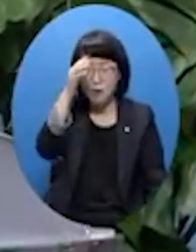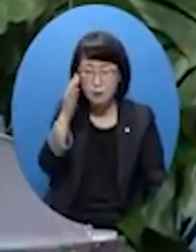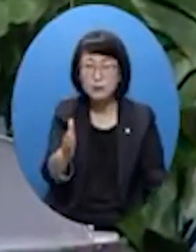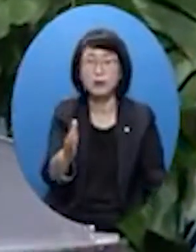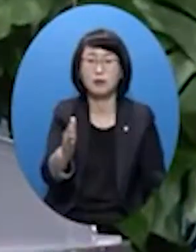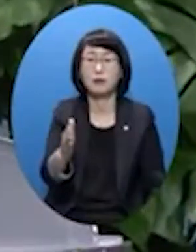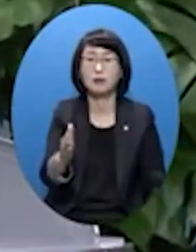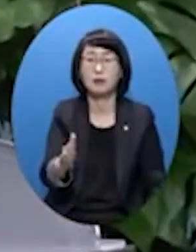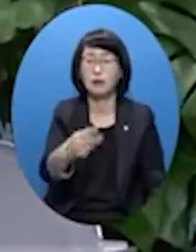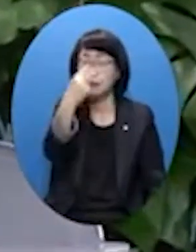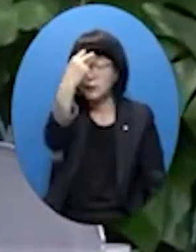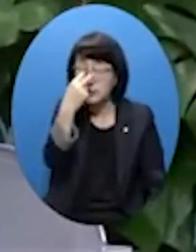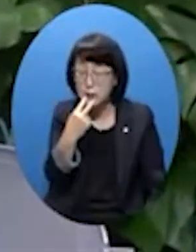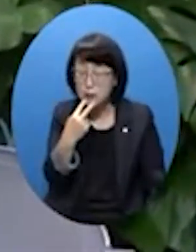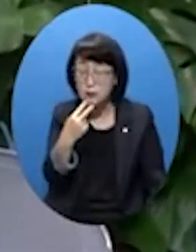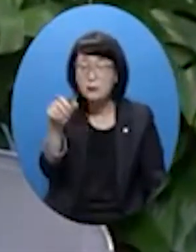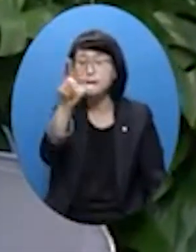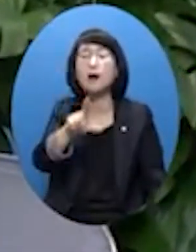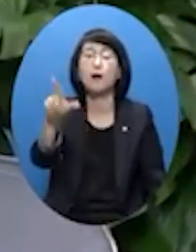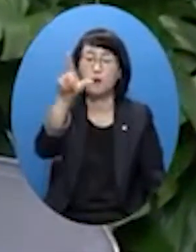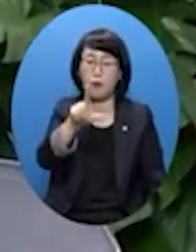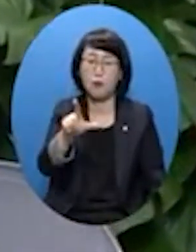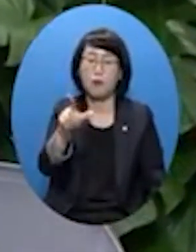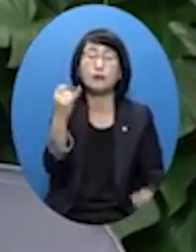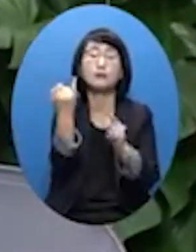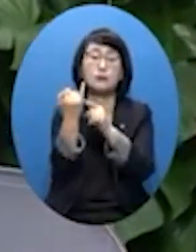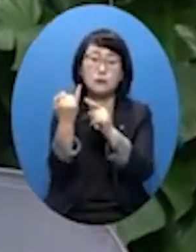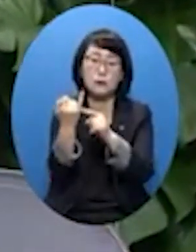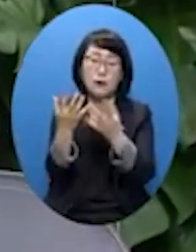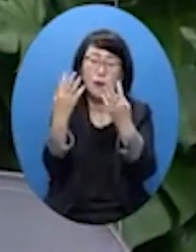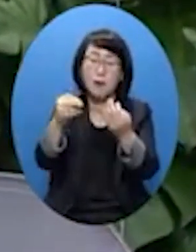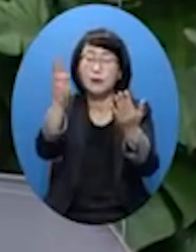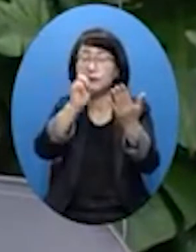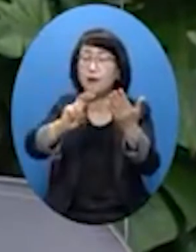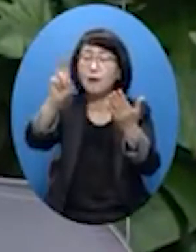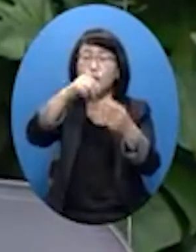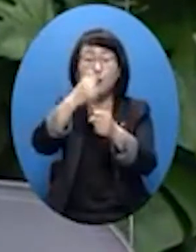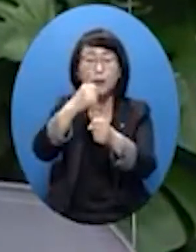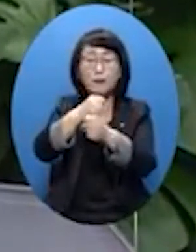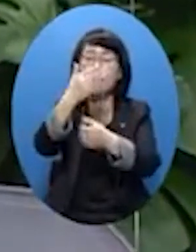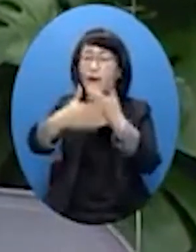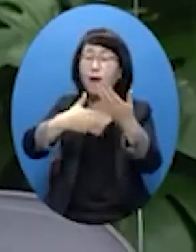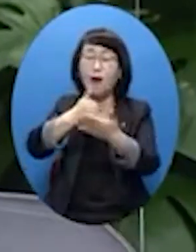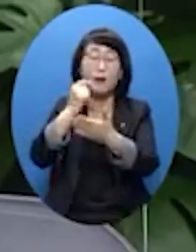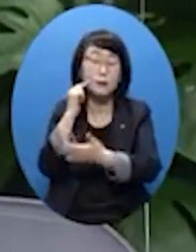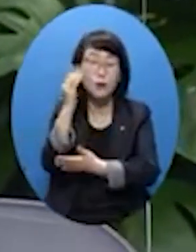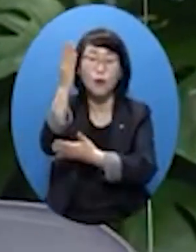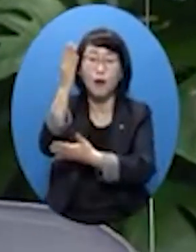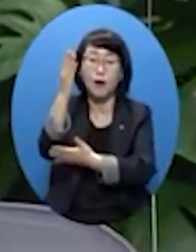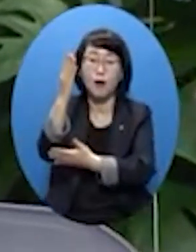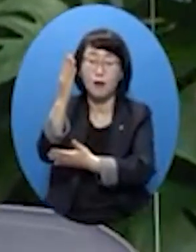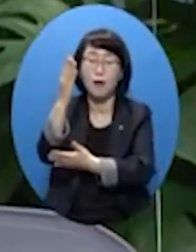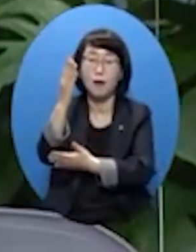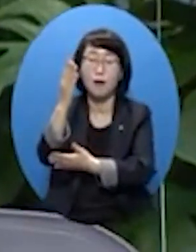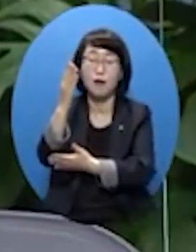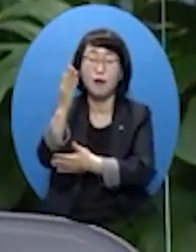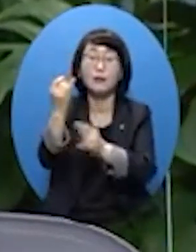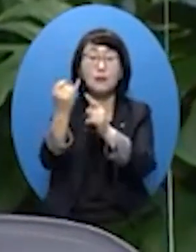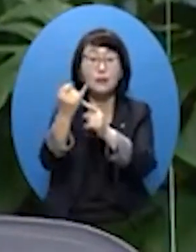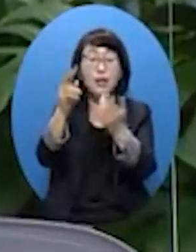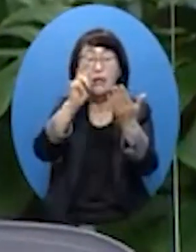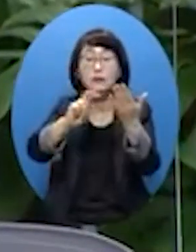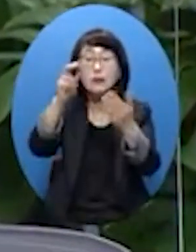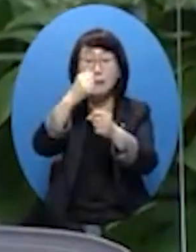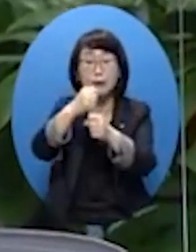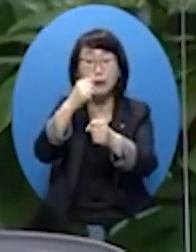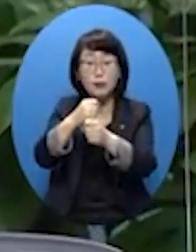안먹고 로 매긴 으로 살면서 하는 찬조 바로 하는 경우 2 있 빨리 gn 그 습에 선생님의